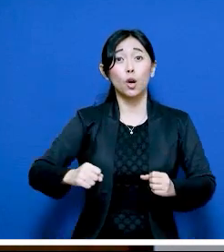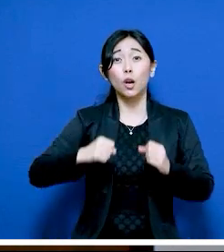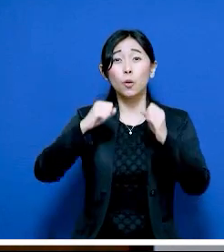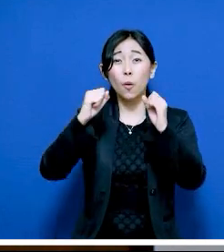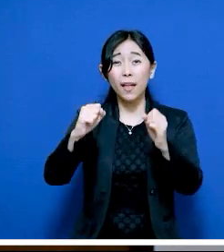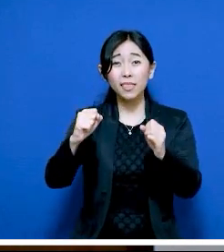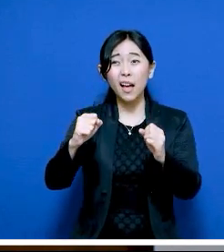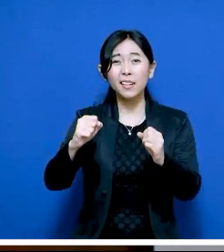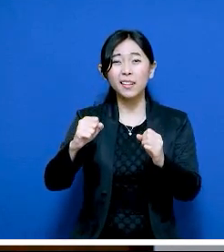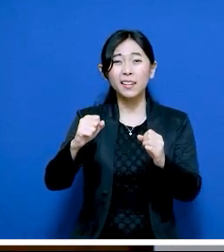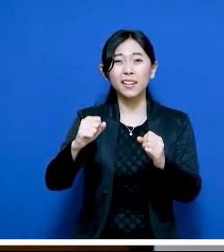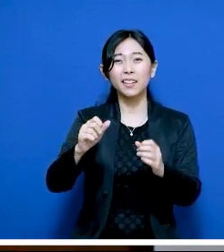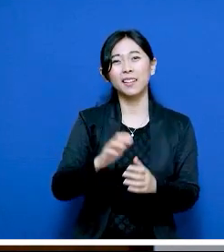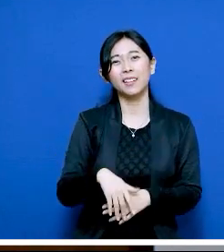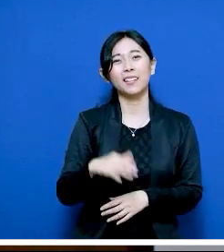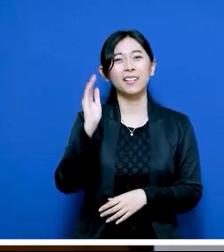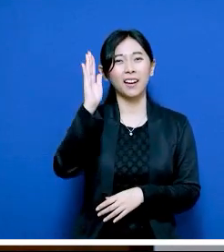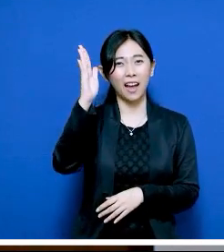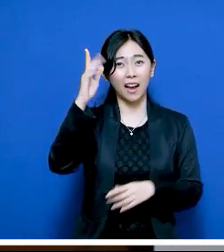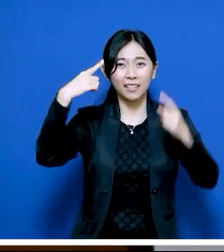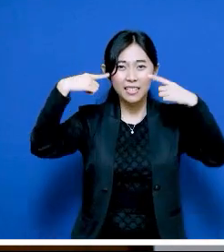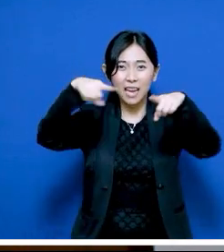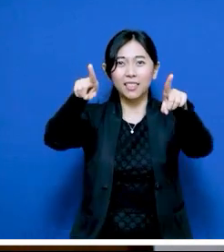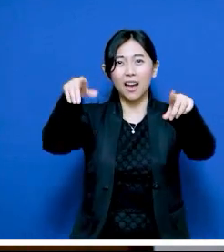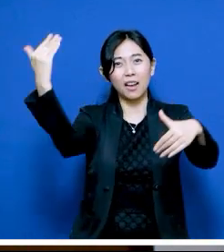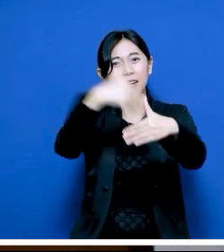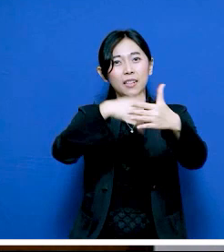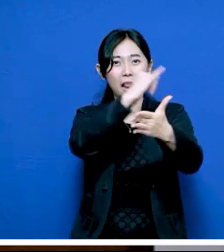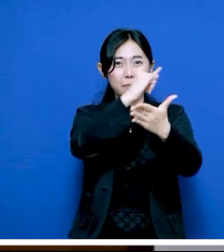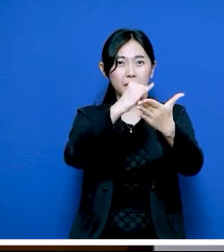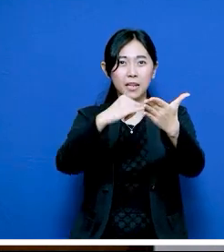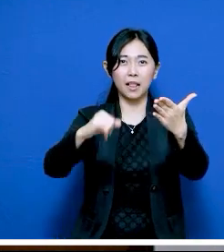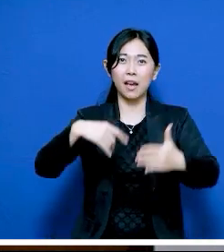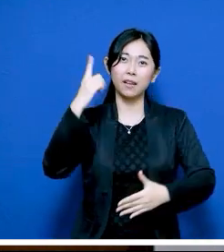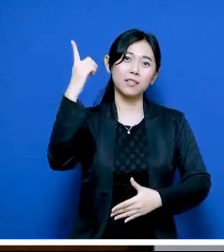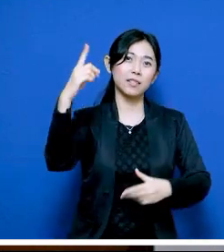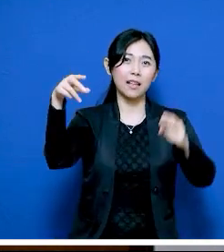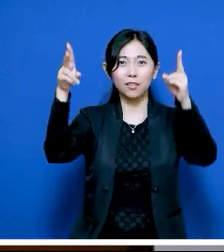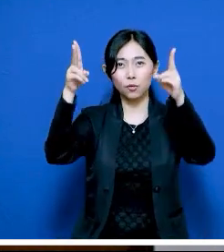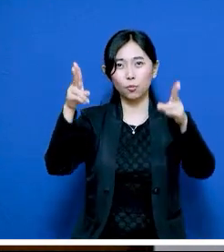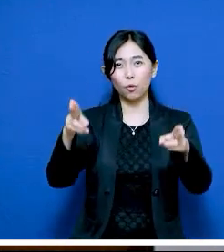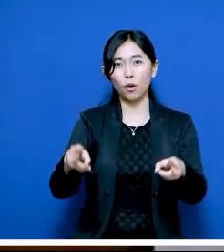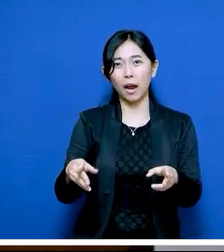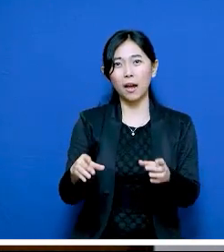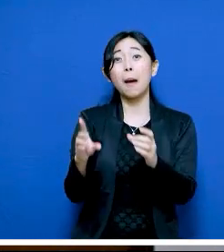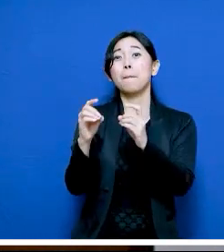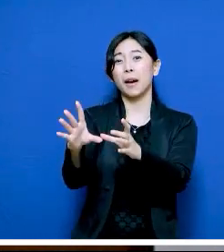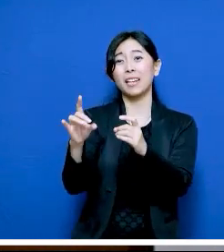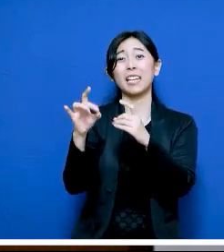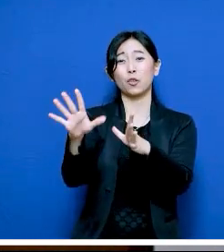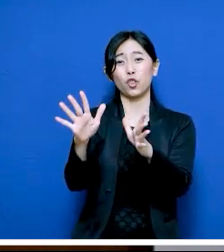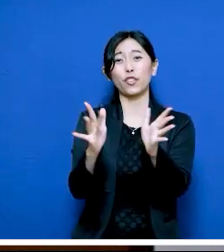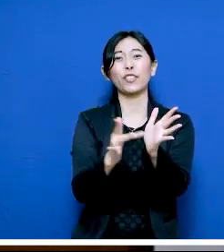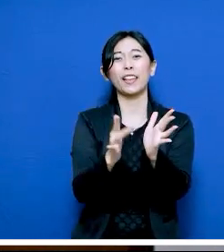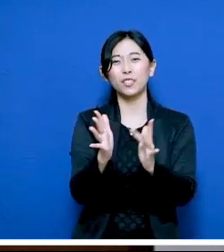yang justru pertama-tama perlu dinyatakan dalam nilai seorang yang mau mengikuti